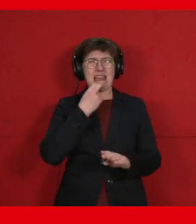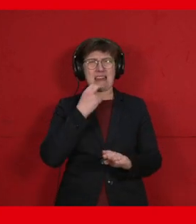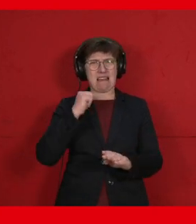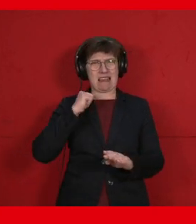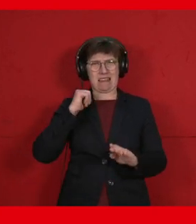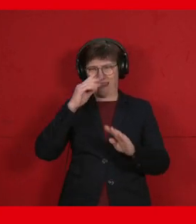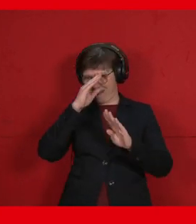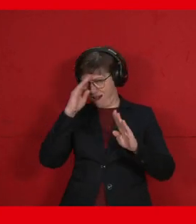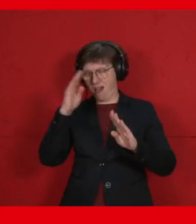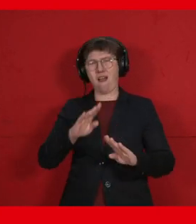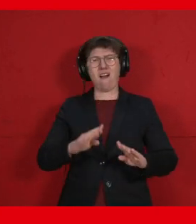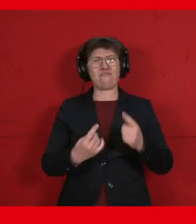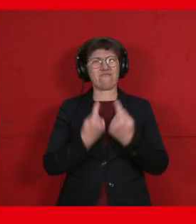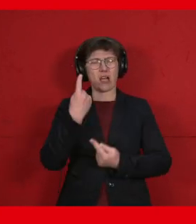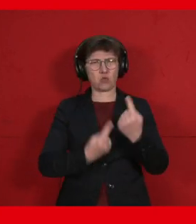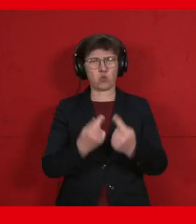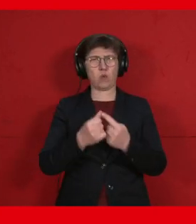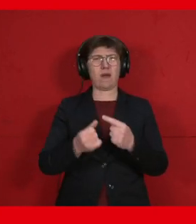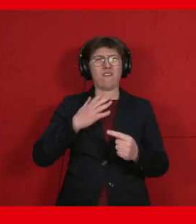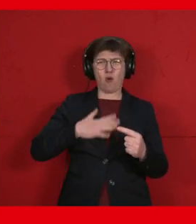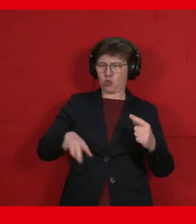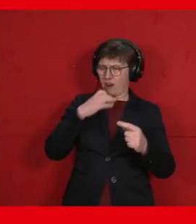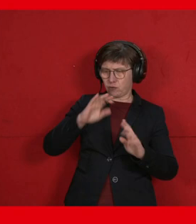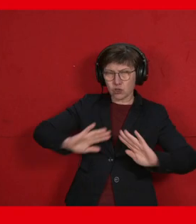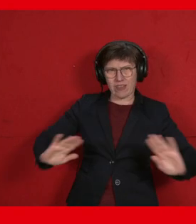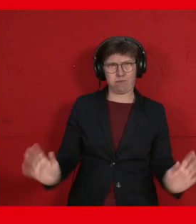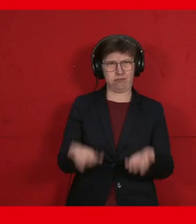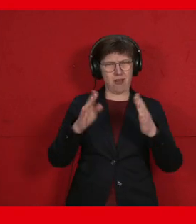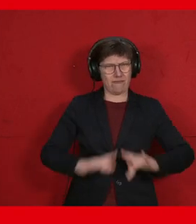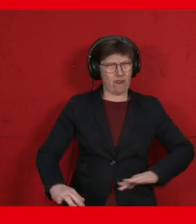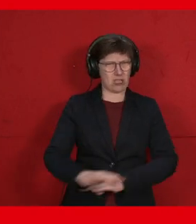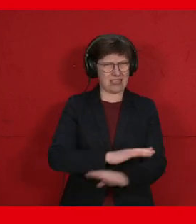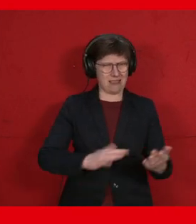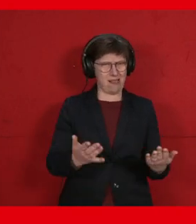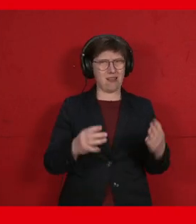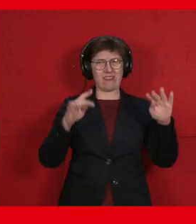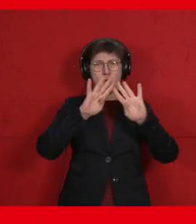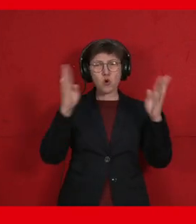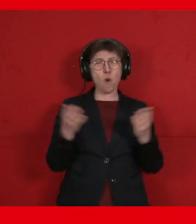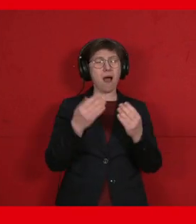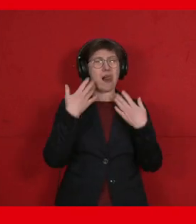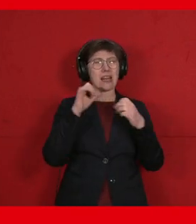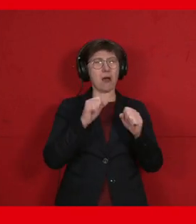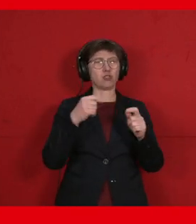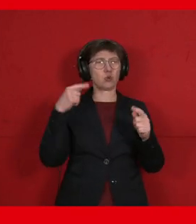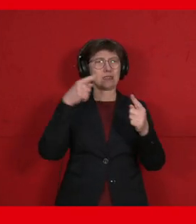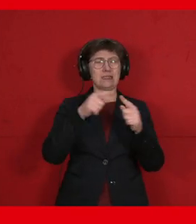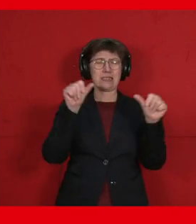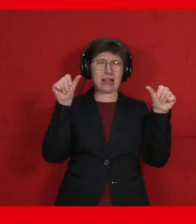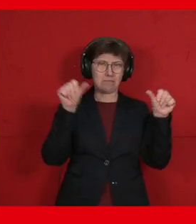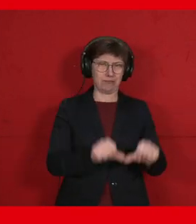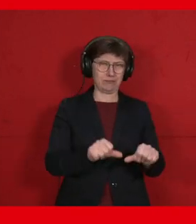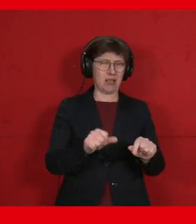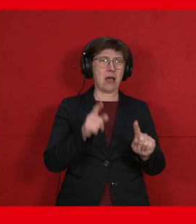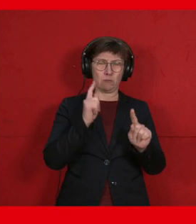Energieträger zukünftiges Wachstum, zukünftigen Wohlstand realisiert, dann sieht es mit den globalen Klimaschutzzielen einfach schlecht aus. Und da